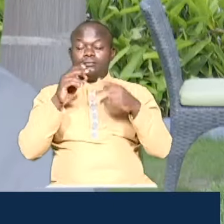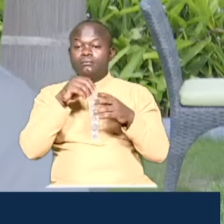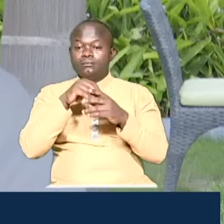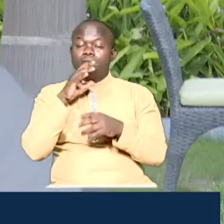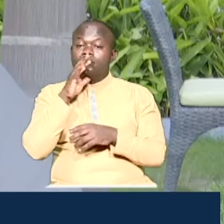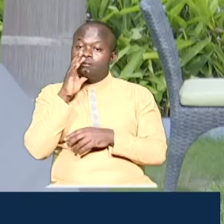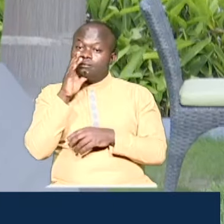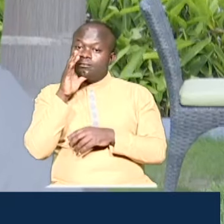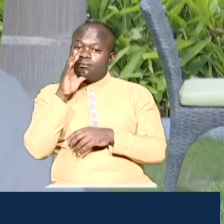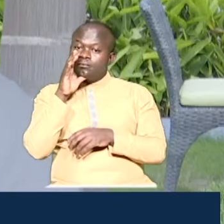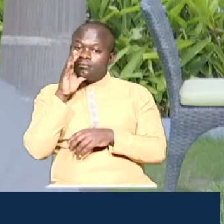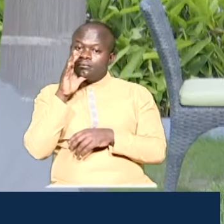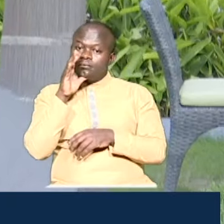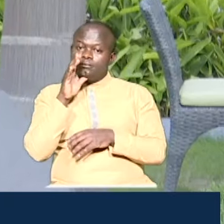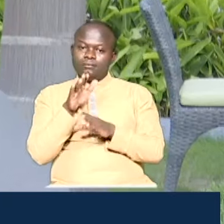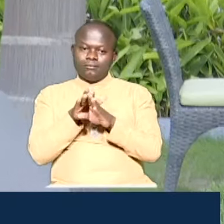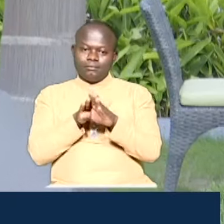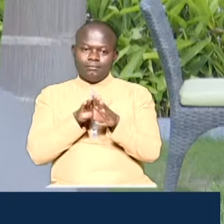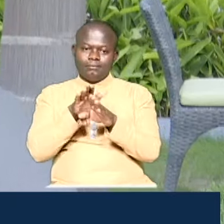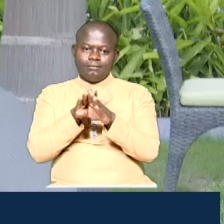kugenda nk'akanyamasyo.